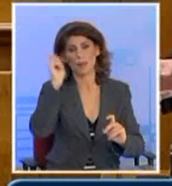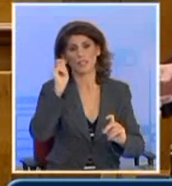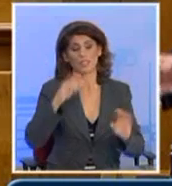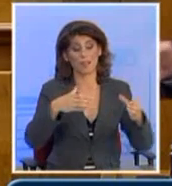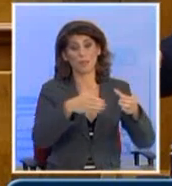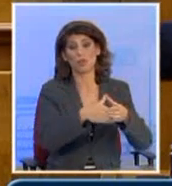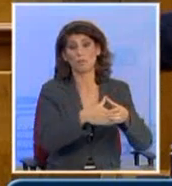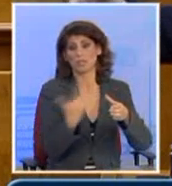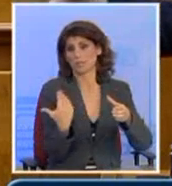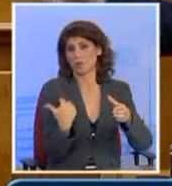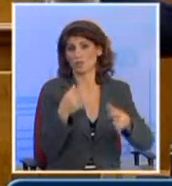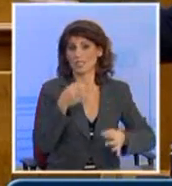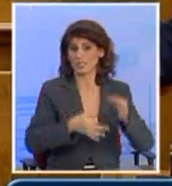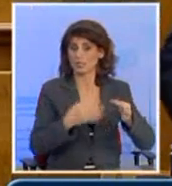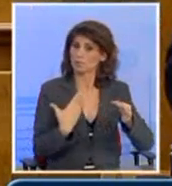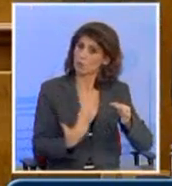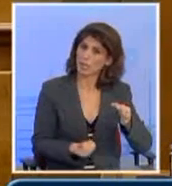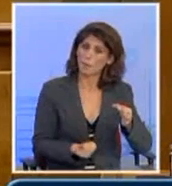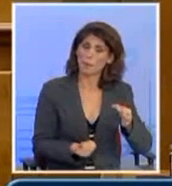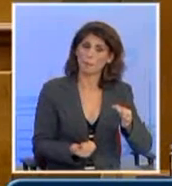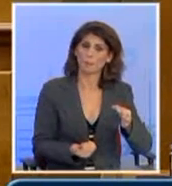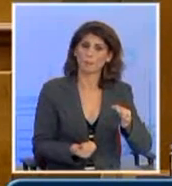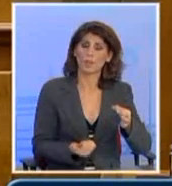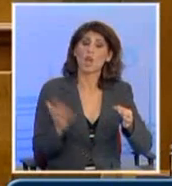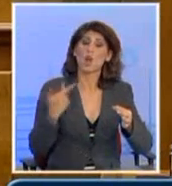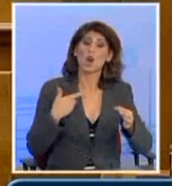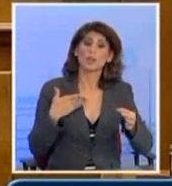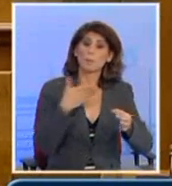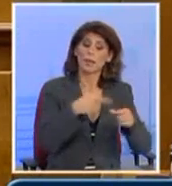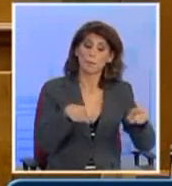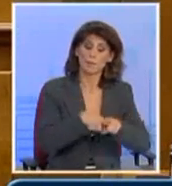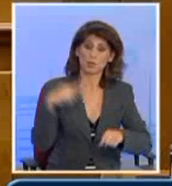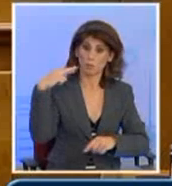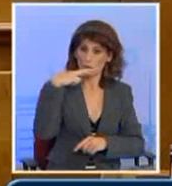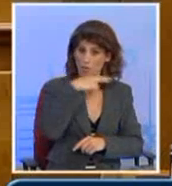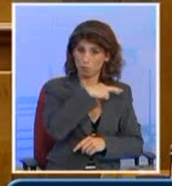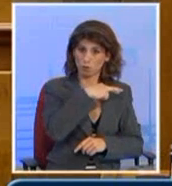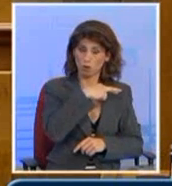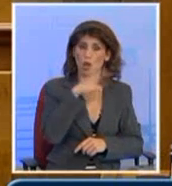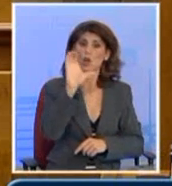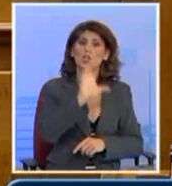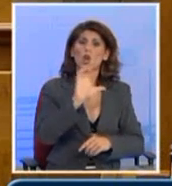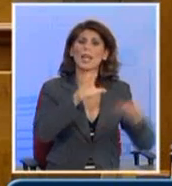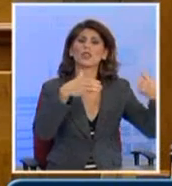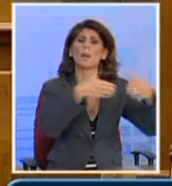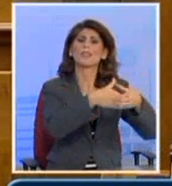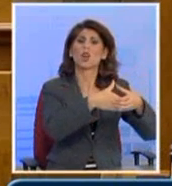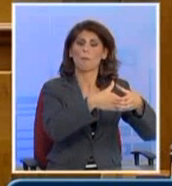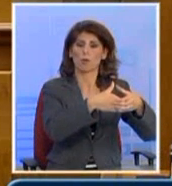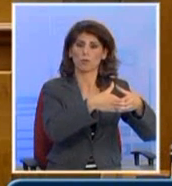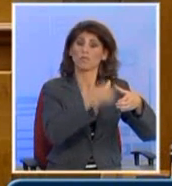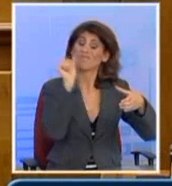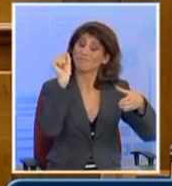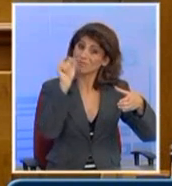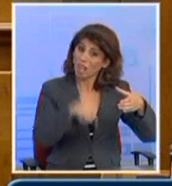Επιτροπή στην πρόσφατη συζήτηση που είχαμε όταν πήγαμε με τον Πρωθυπουργό στο Κολέγιο των Επιτρόπων.